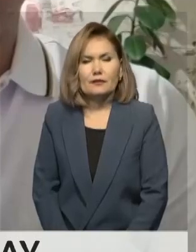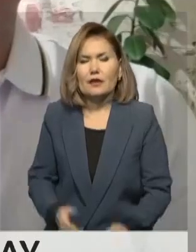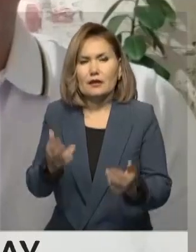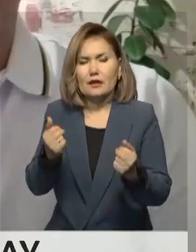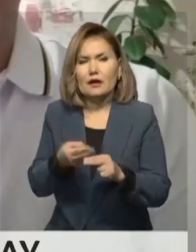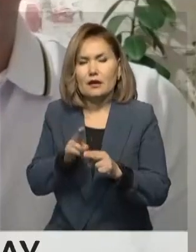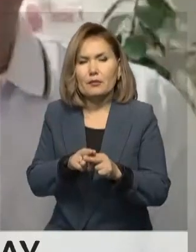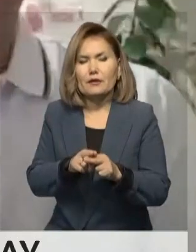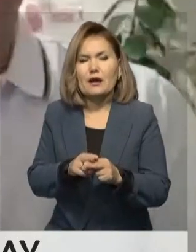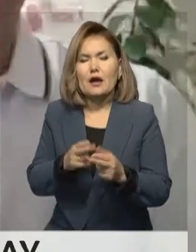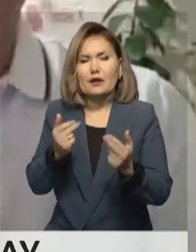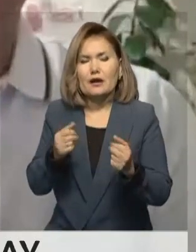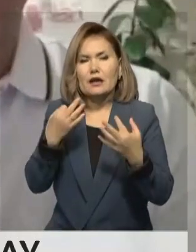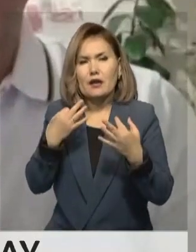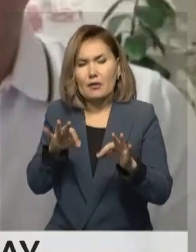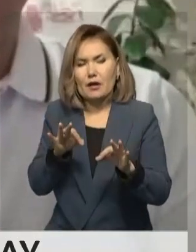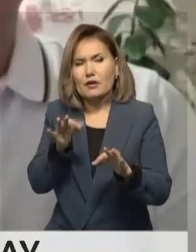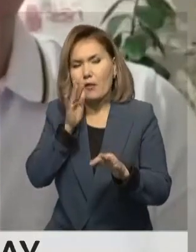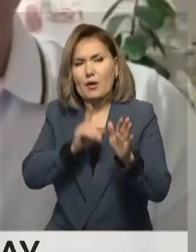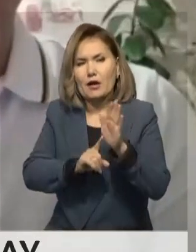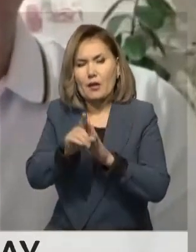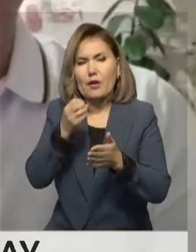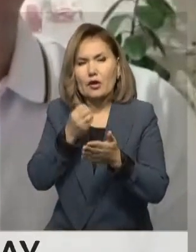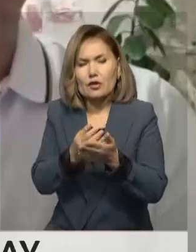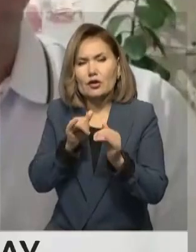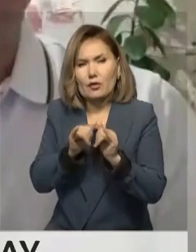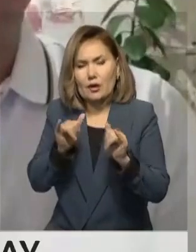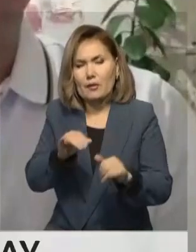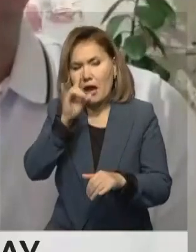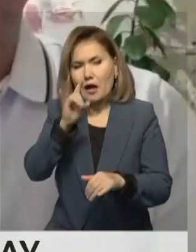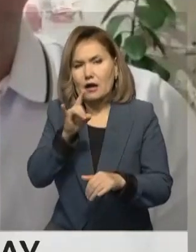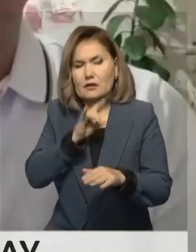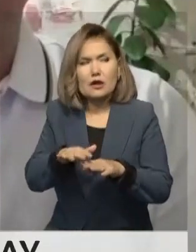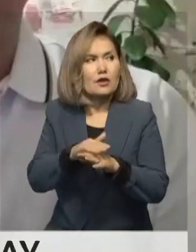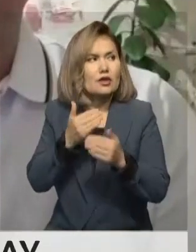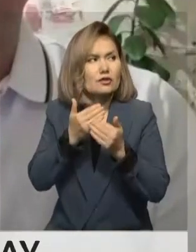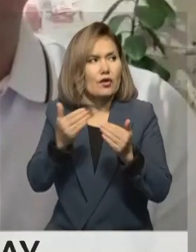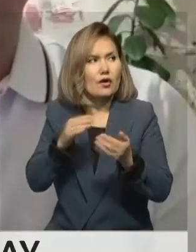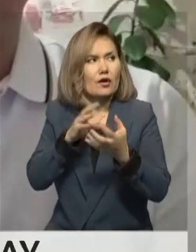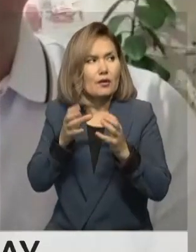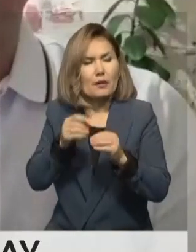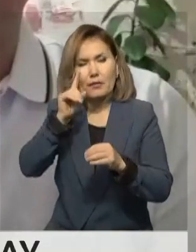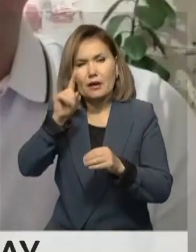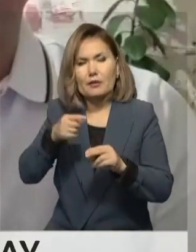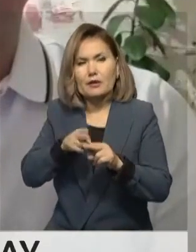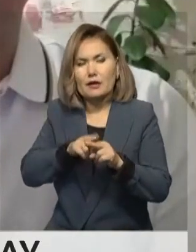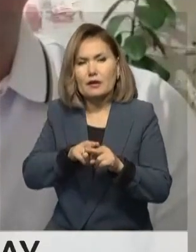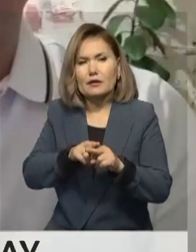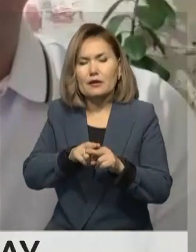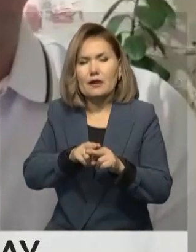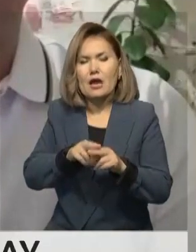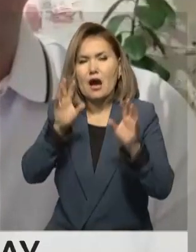Әрине, иә, әрине, бұл демократиялық осы құндылықтарды дамытуда еліміздегі соңғы, мынау білеміз, иә,